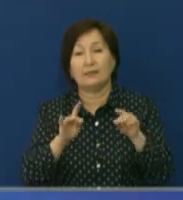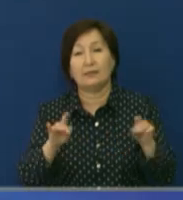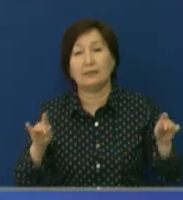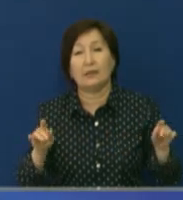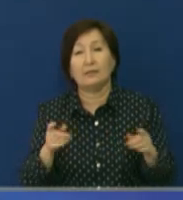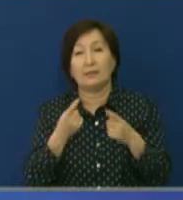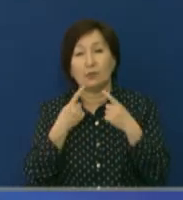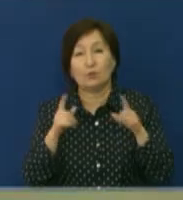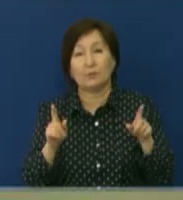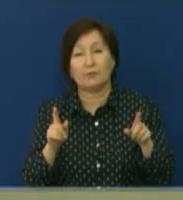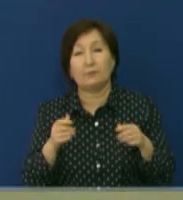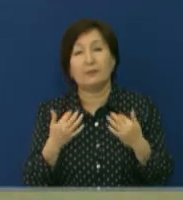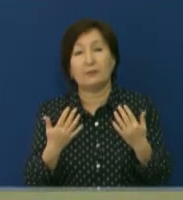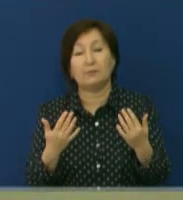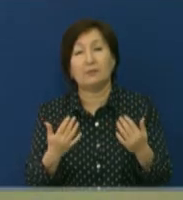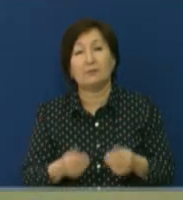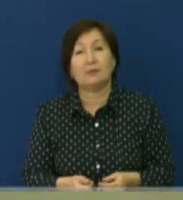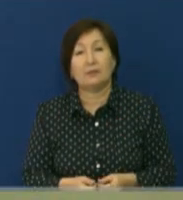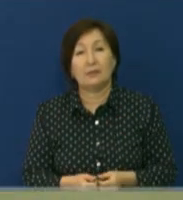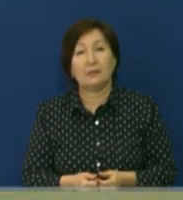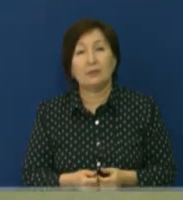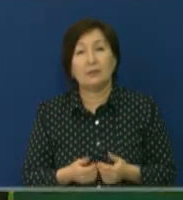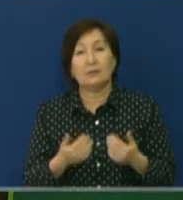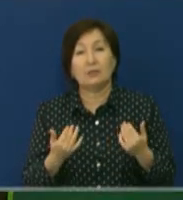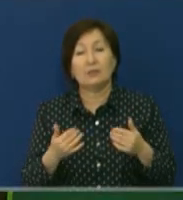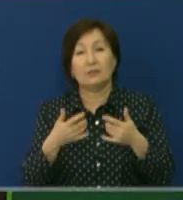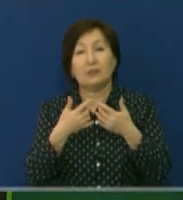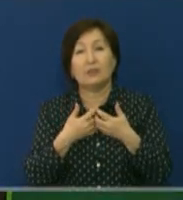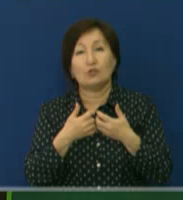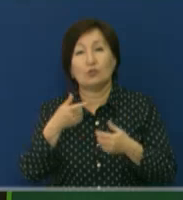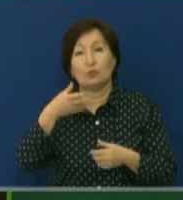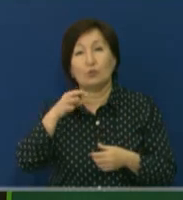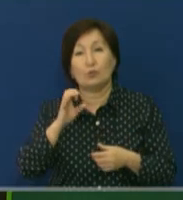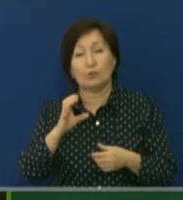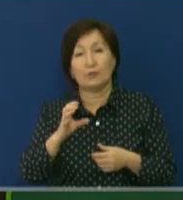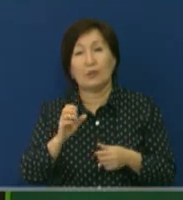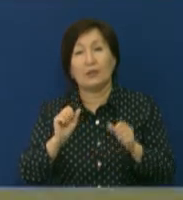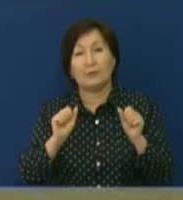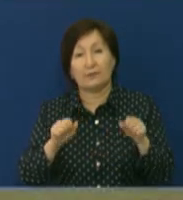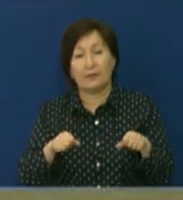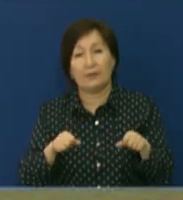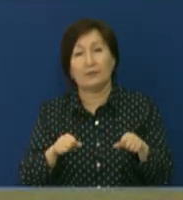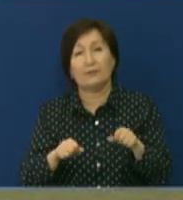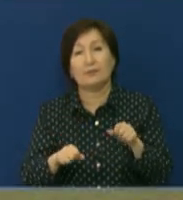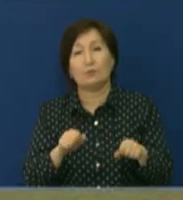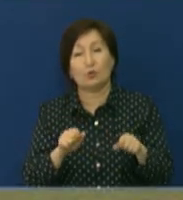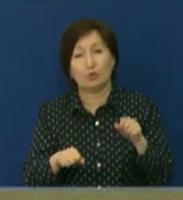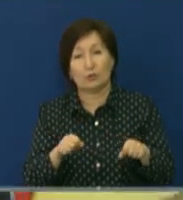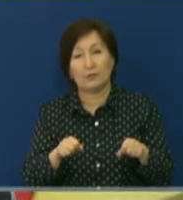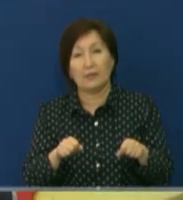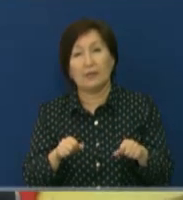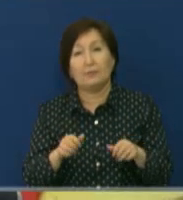видеосюжете тренажер гросса уникальное устройство позволяющее самостоятельно передвигаться детям с нарушениями опорно-двигательного